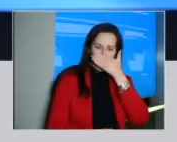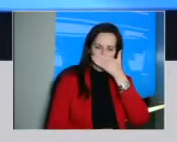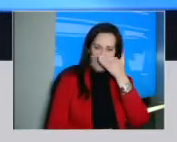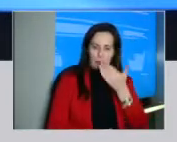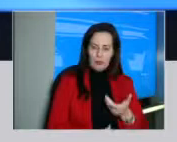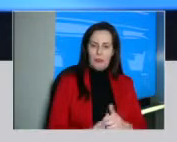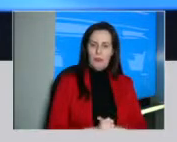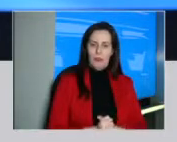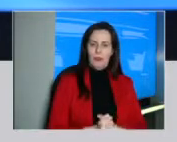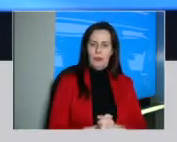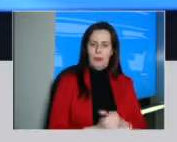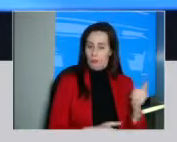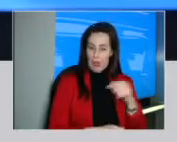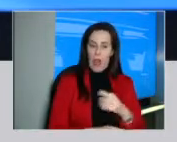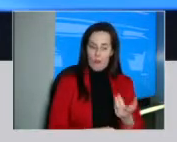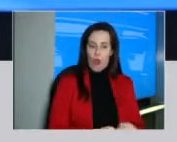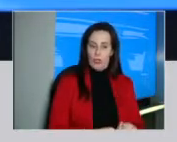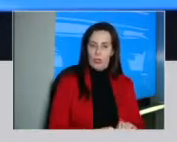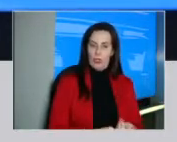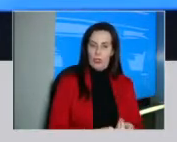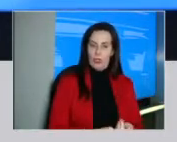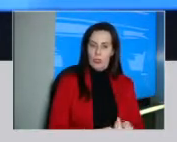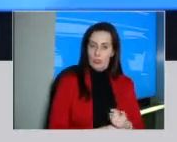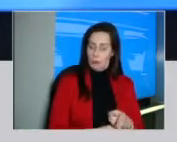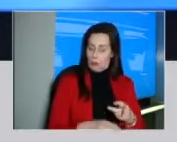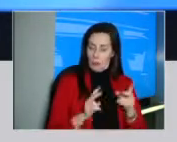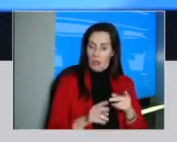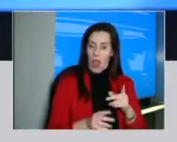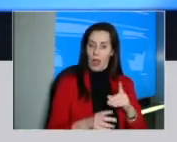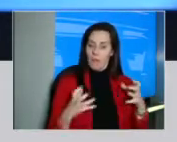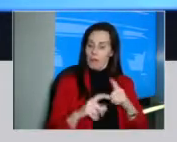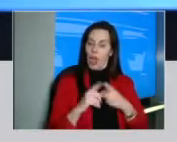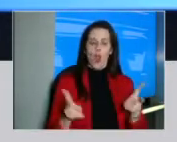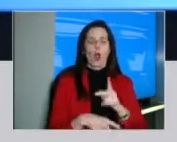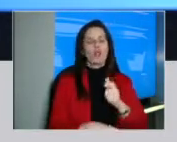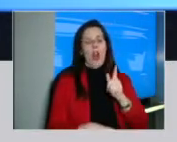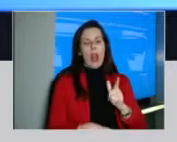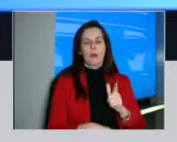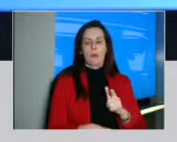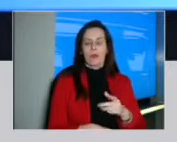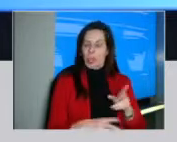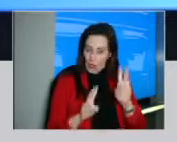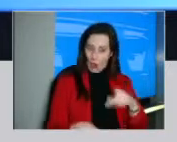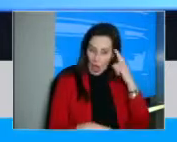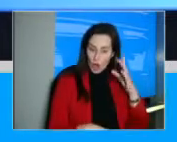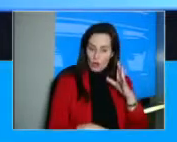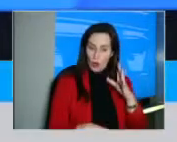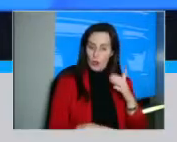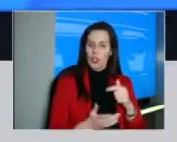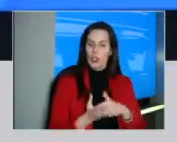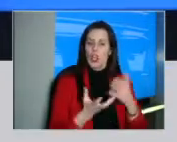אמן מסוים כן. להופיע איתה, תוכל לעשות זאת, אבל מפלגה אחרת לא תוכל. היה לה לדעת